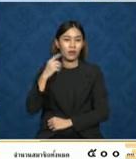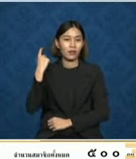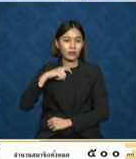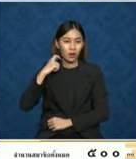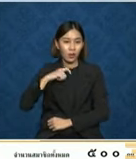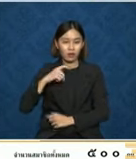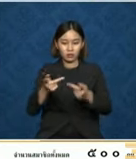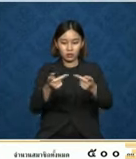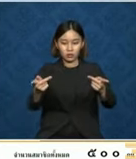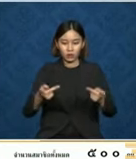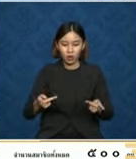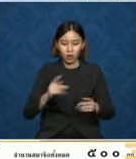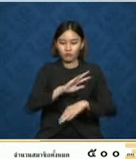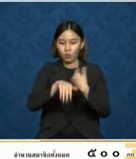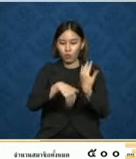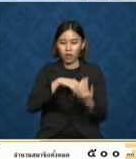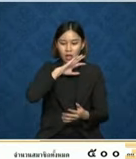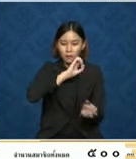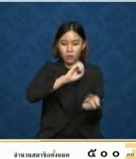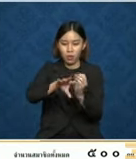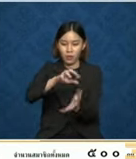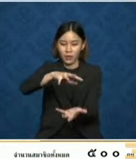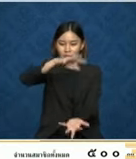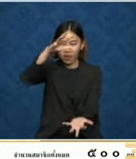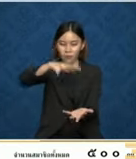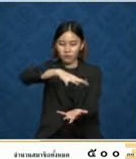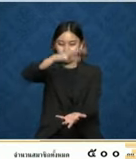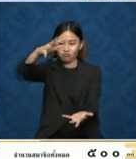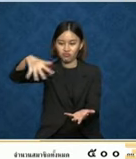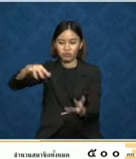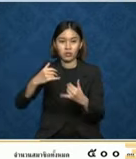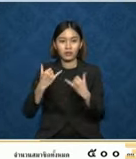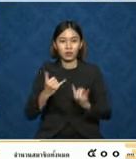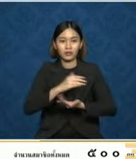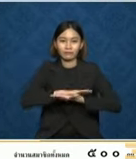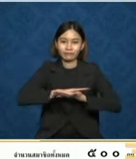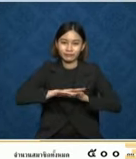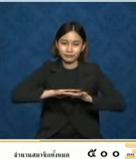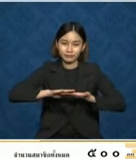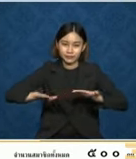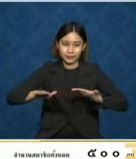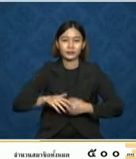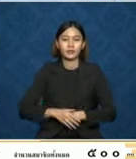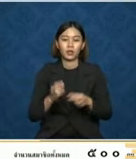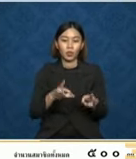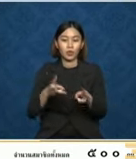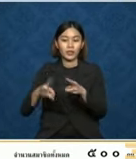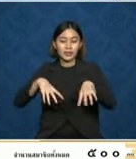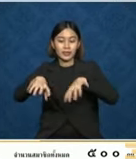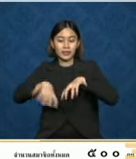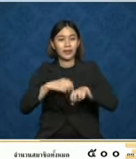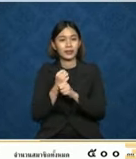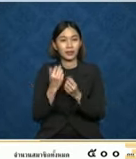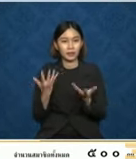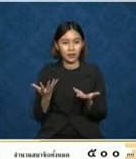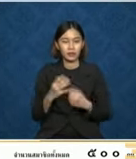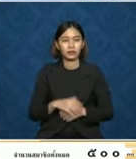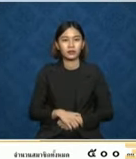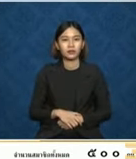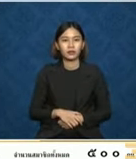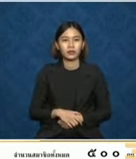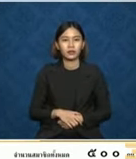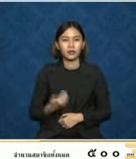ทั้งเกาะเนี่ยมีขยะเต็มไปหมดเลยค่ะแต่ปัจจุบันไต้หวันนะคะสะอาดมากเขามีวิธีการจัดการยังไงคะอันดับต้นนะคะ